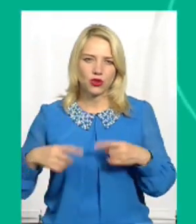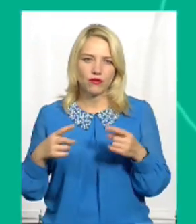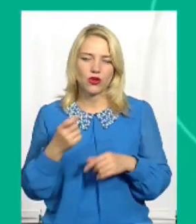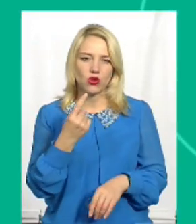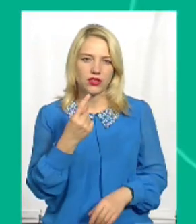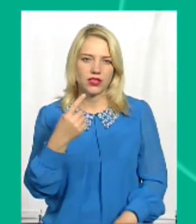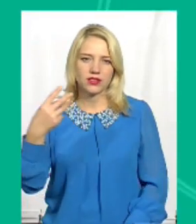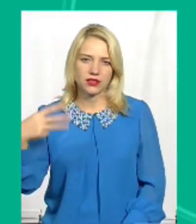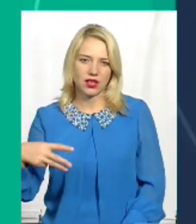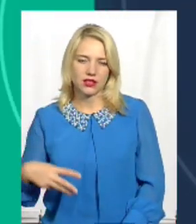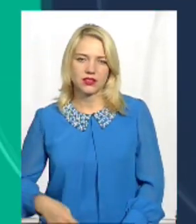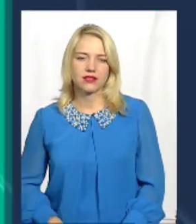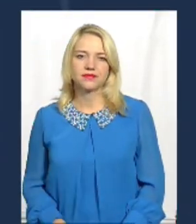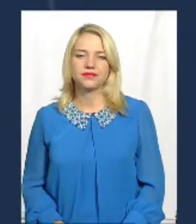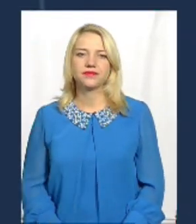11:30.